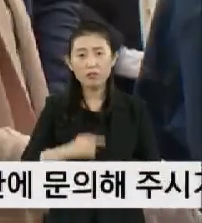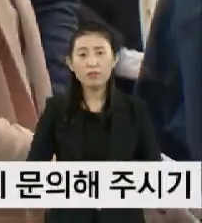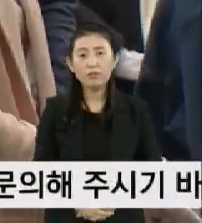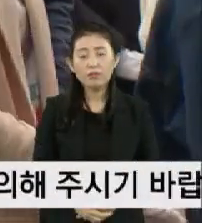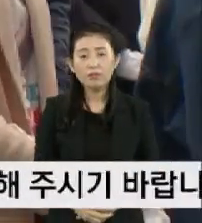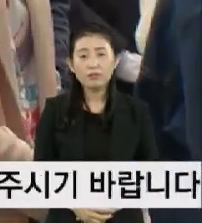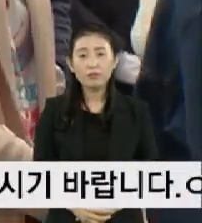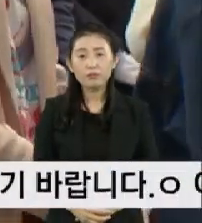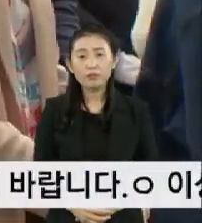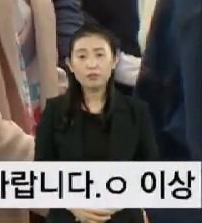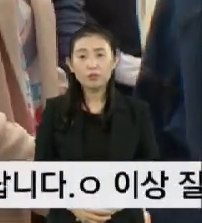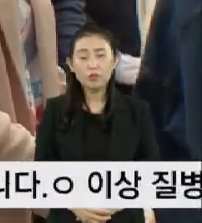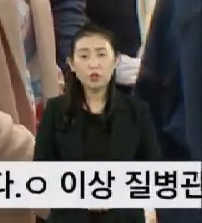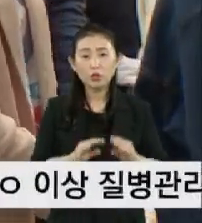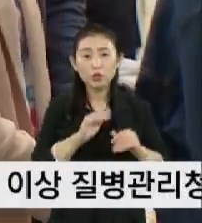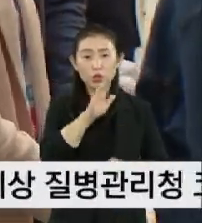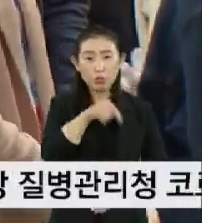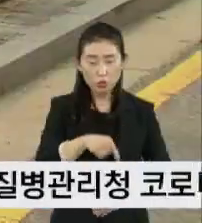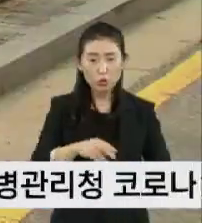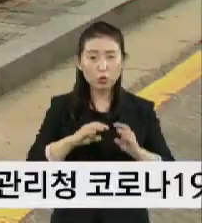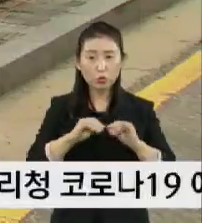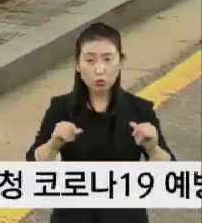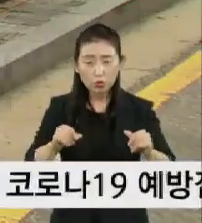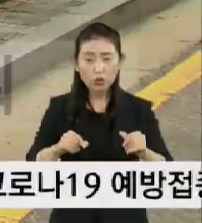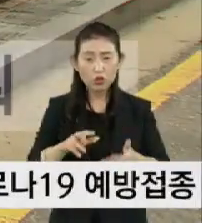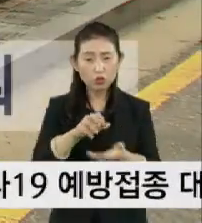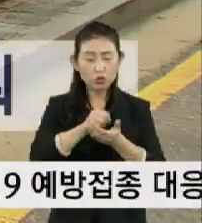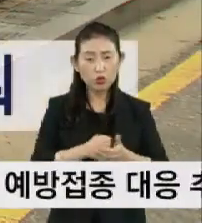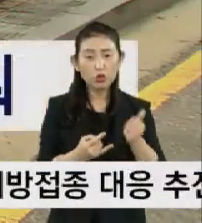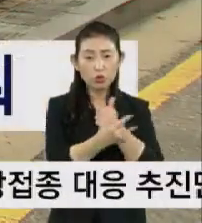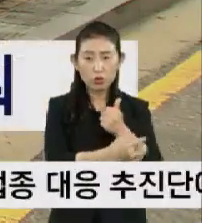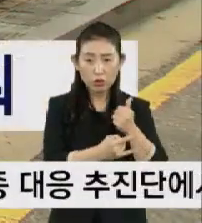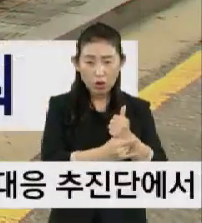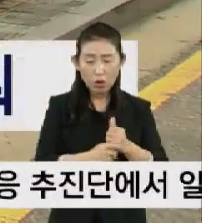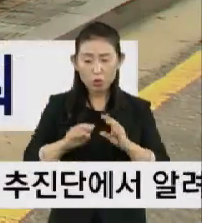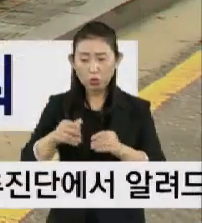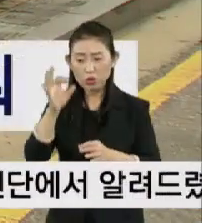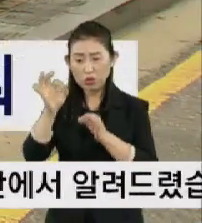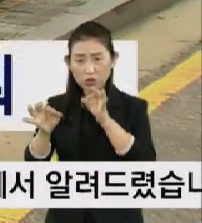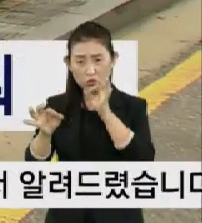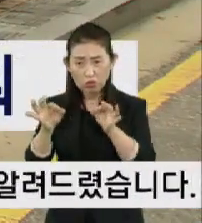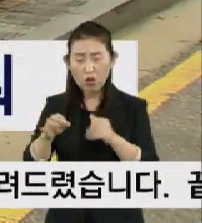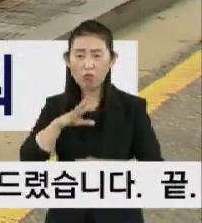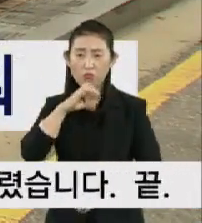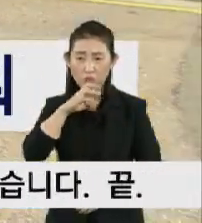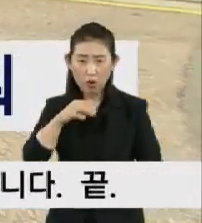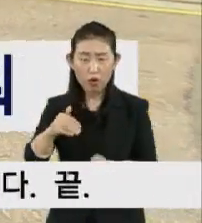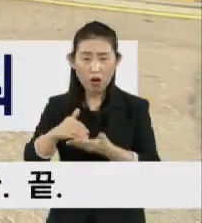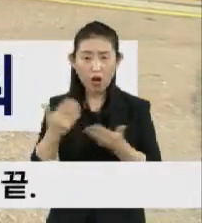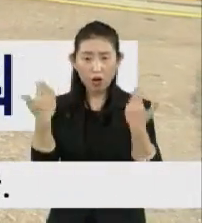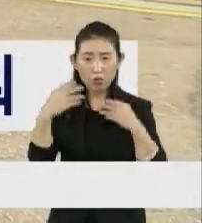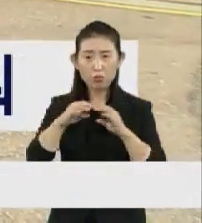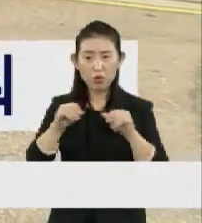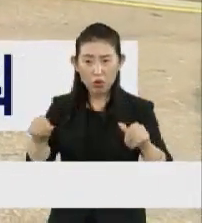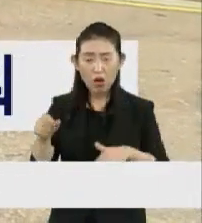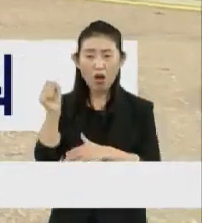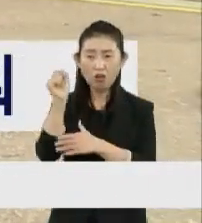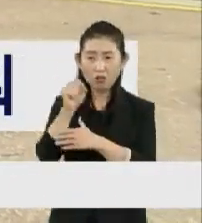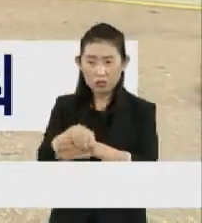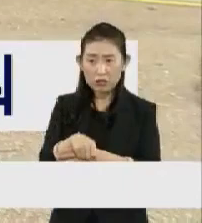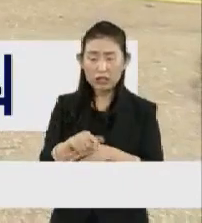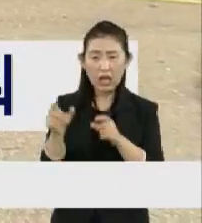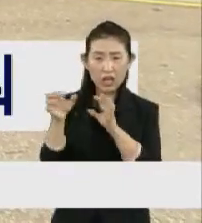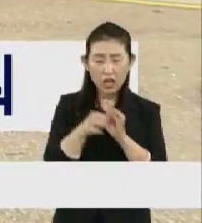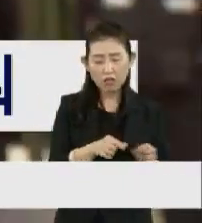주장합니다. 여기에 국토부 중앙토지수용위원회가 토지주들의 민원을 들어 학교용지 수용 승인을